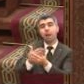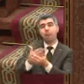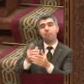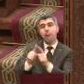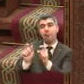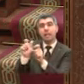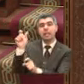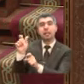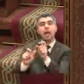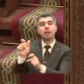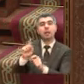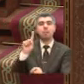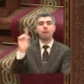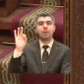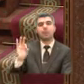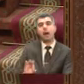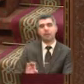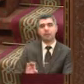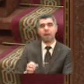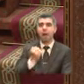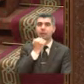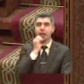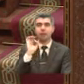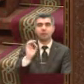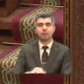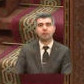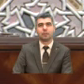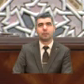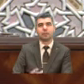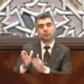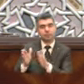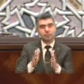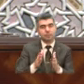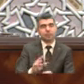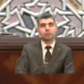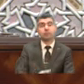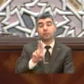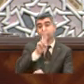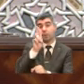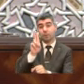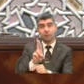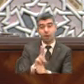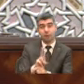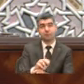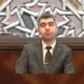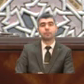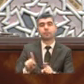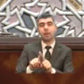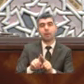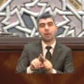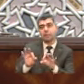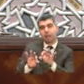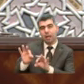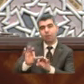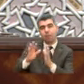بشري 100%. شكرا سيد الوزير. السؤال الموالي عن تقييم المخطط الوطني للماء والمخططات